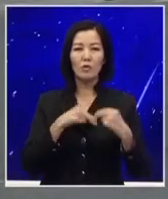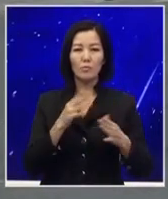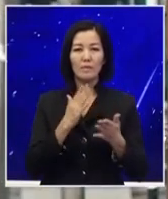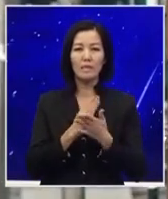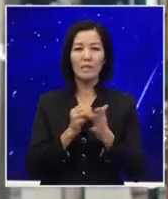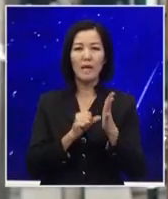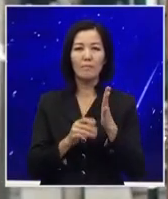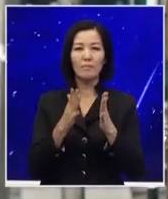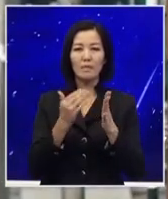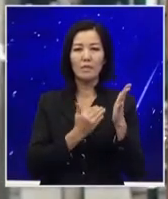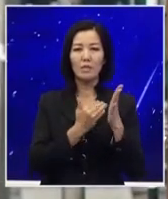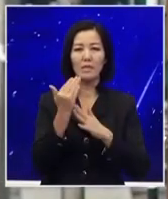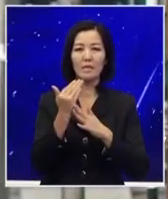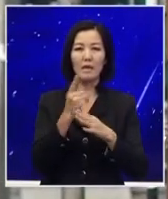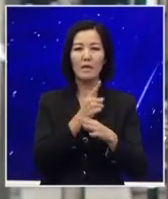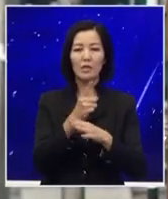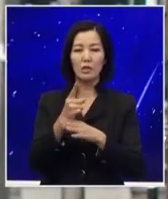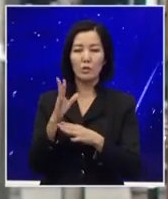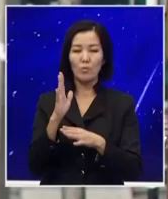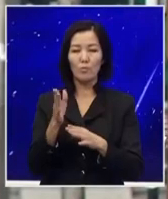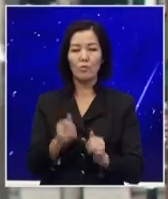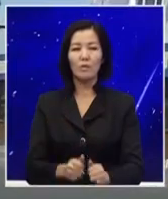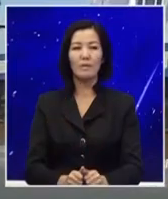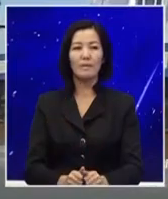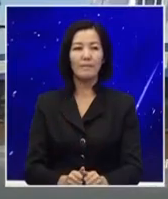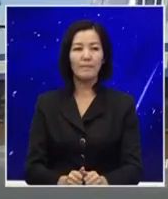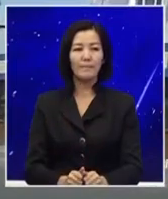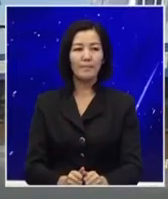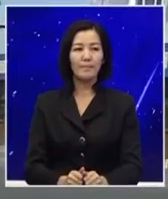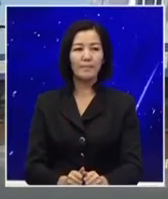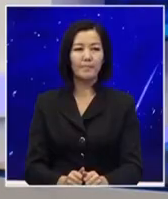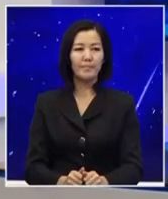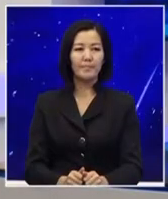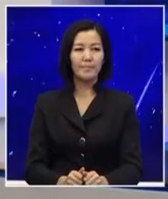65-тен асқан кісілердің сыртқа шығуына шектеу қойылады.